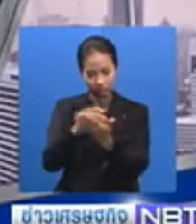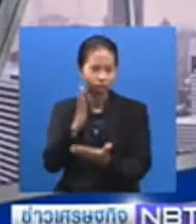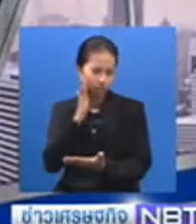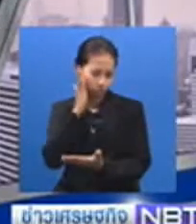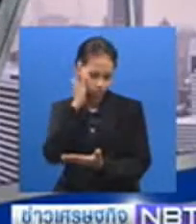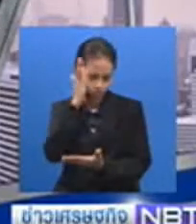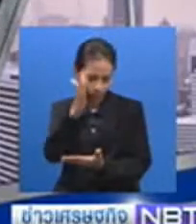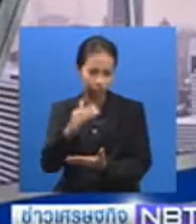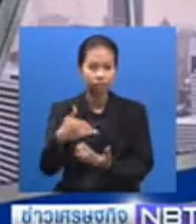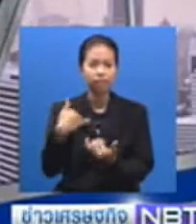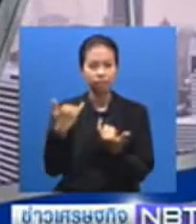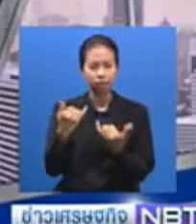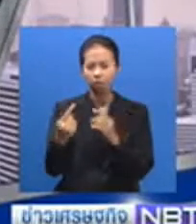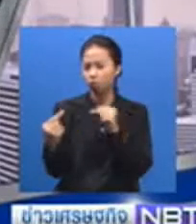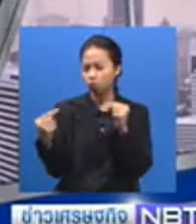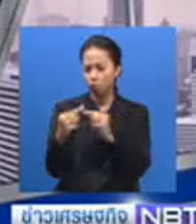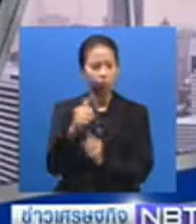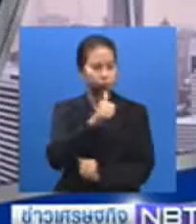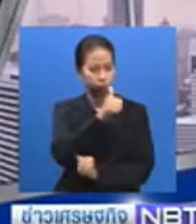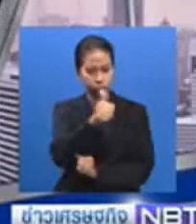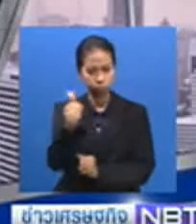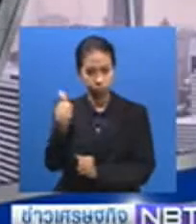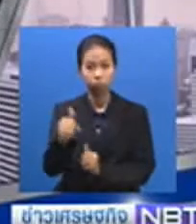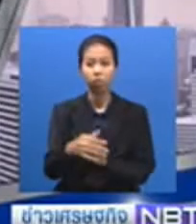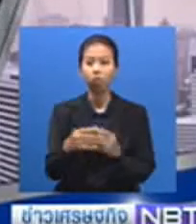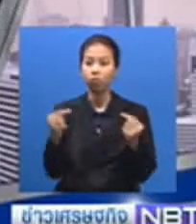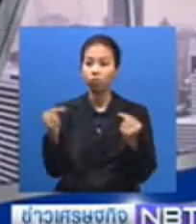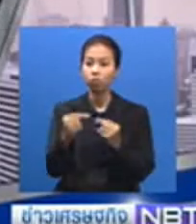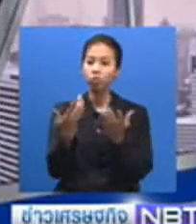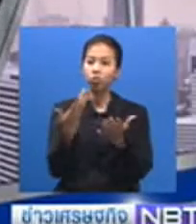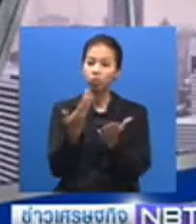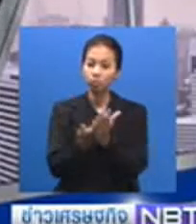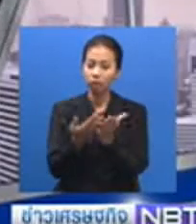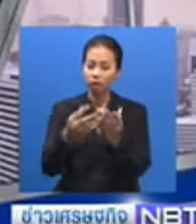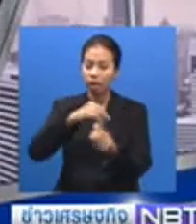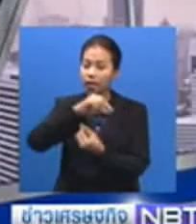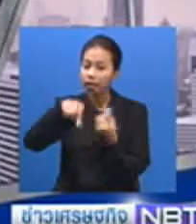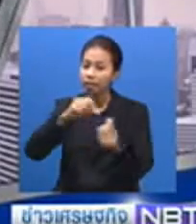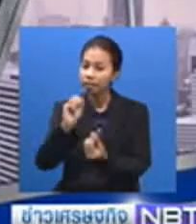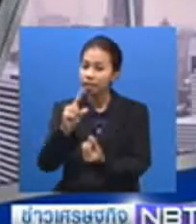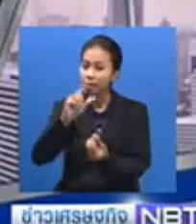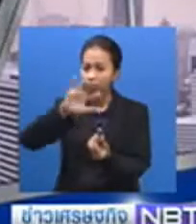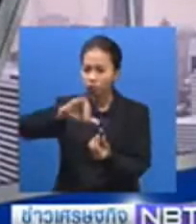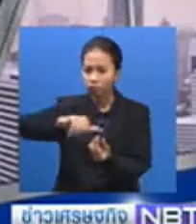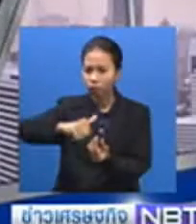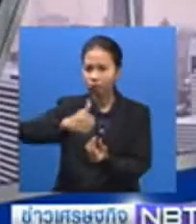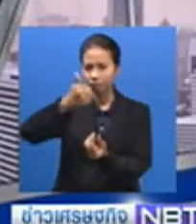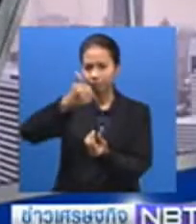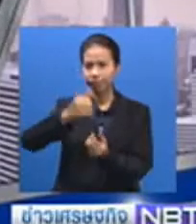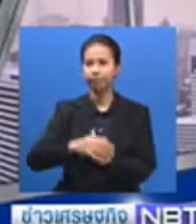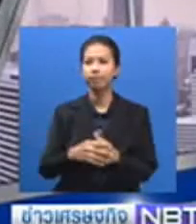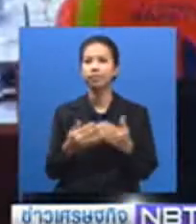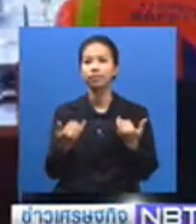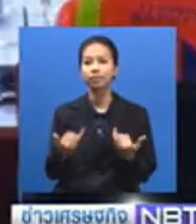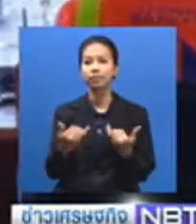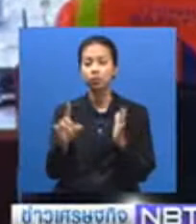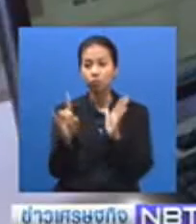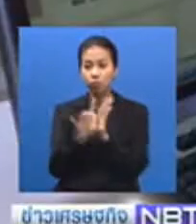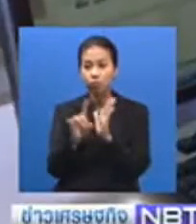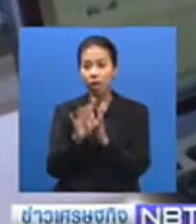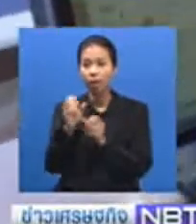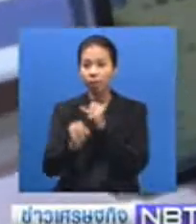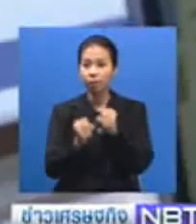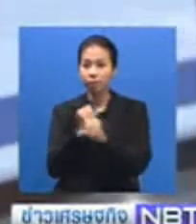ข้างหน้านี้นะคะก็น่าจะเป็นสัญญาณแรกเริ่มที่ดีต่อเส้นทางการฟื้นตัวของเศรษฐกิจไทยค่ะส่วนในช่วงโค้งสุดท้ายของ